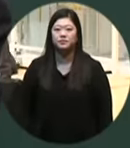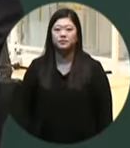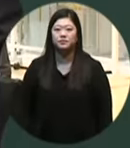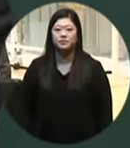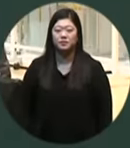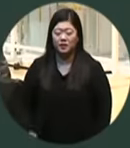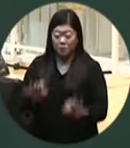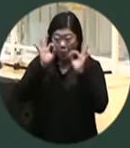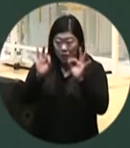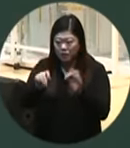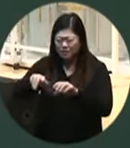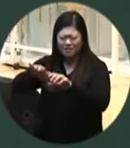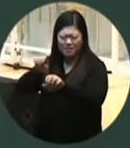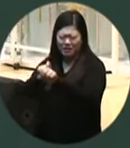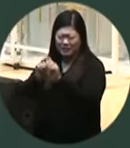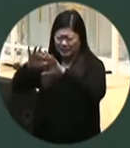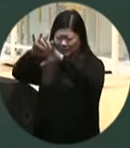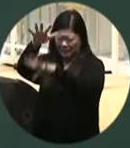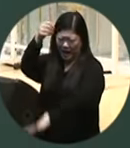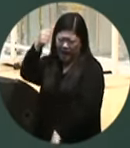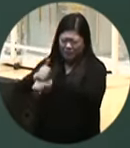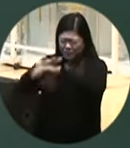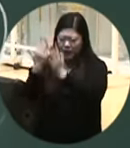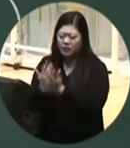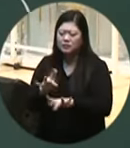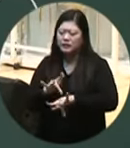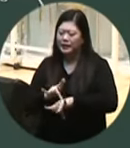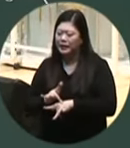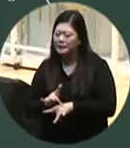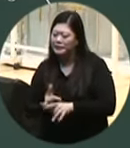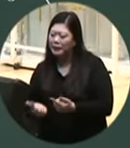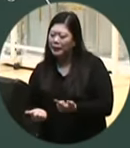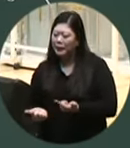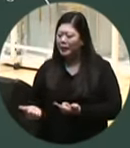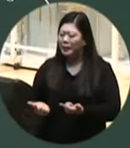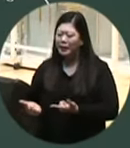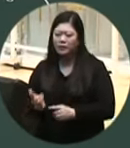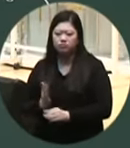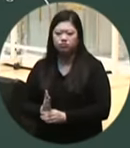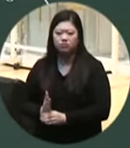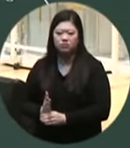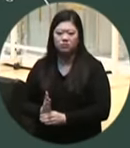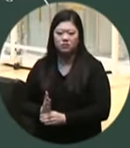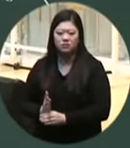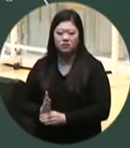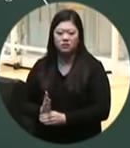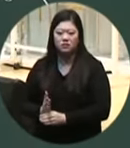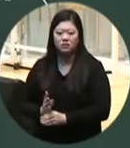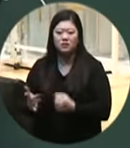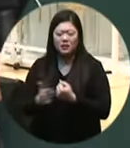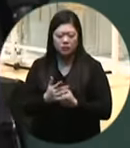사단의 전략입니다. And all of this is the strategy of Satan. 절대 속으면 안 돼요. You must never be deceived.